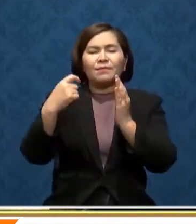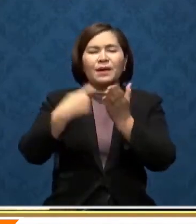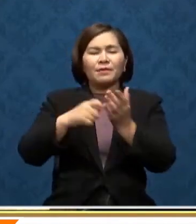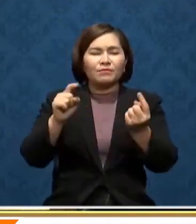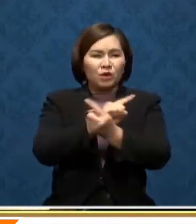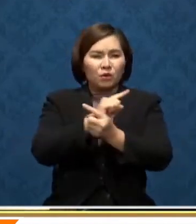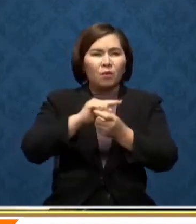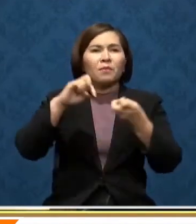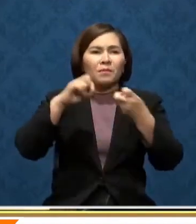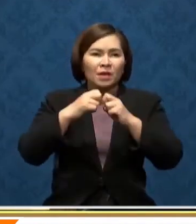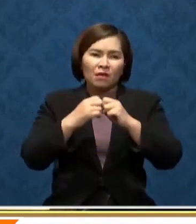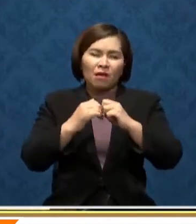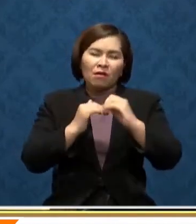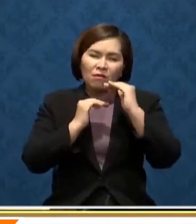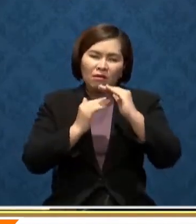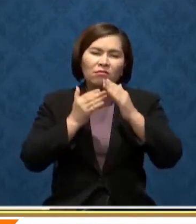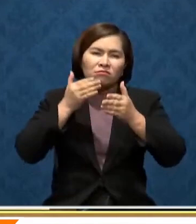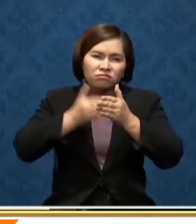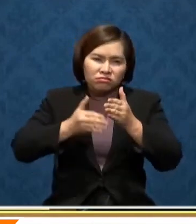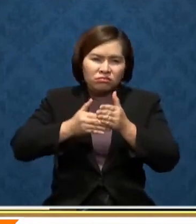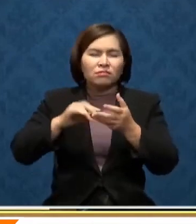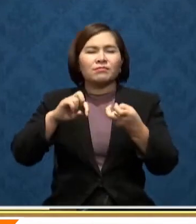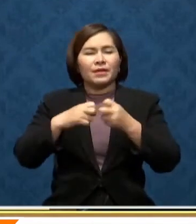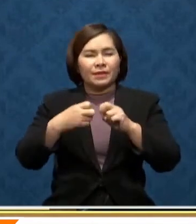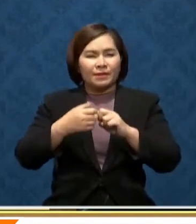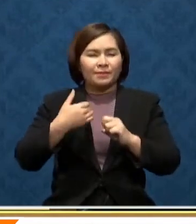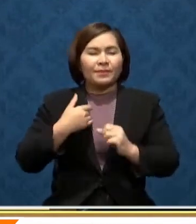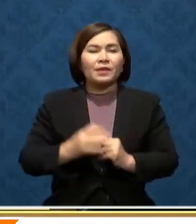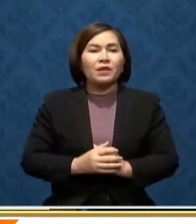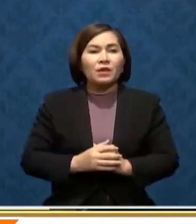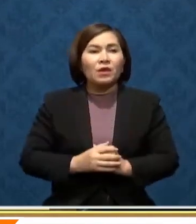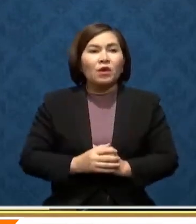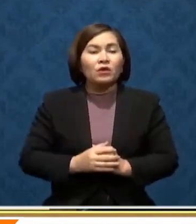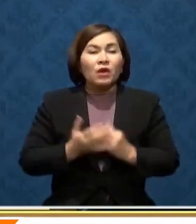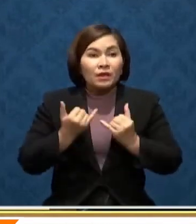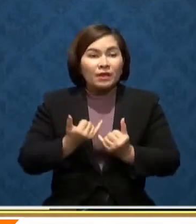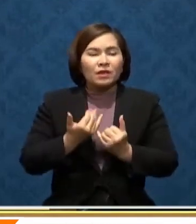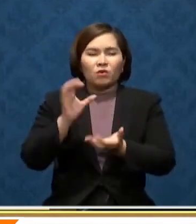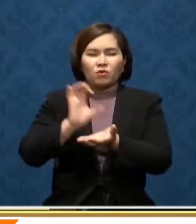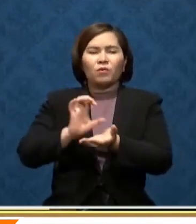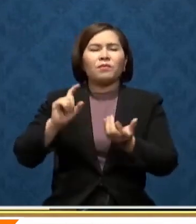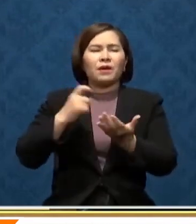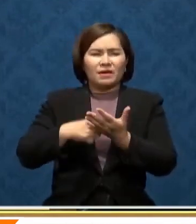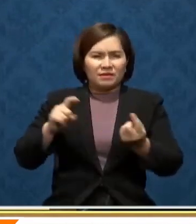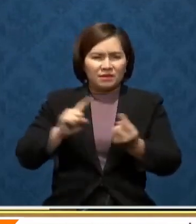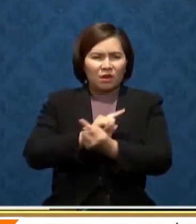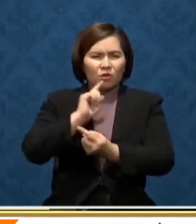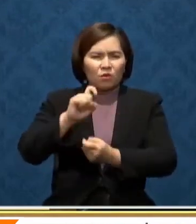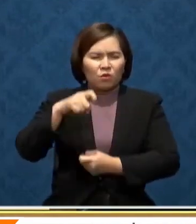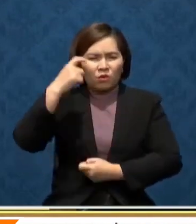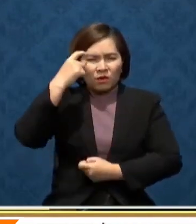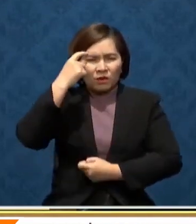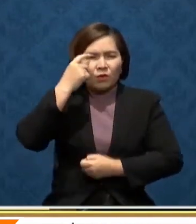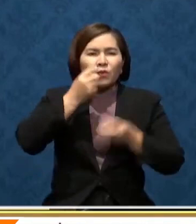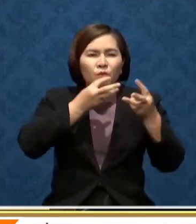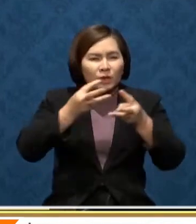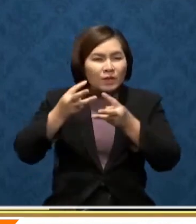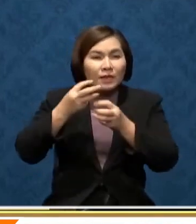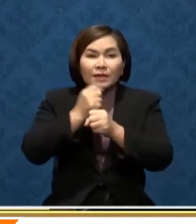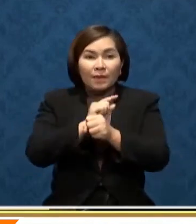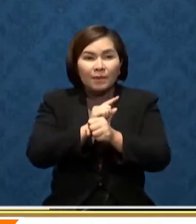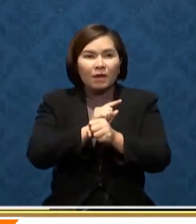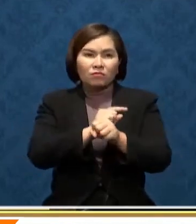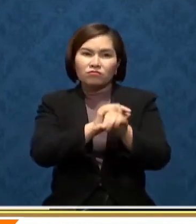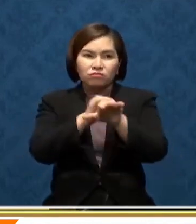ปัญหาดังนั้นกองทุนจำเป็นต้องหาแนวทางในการเร่งดึง